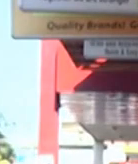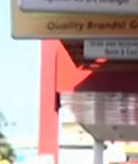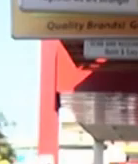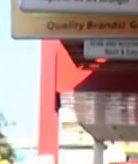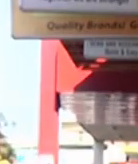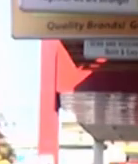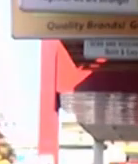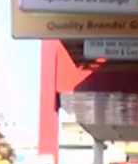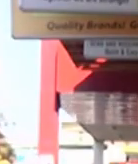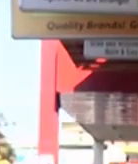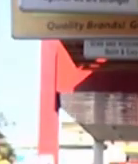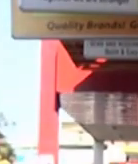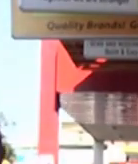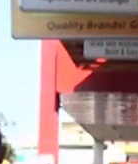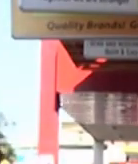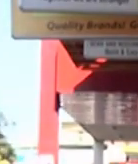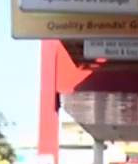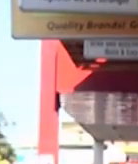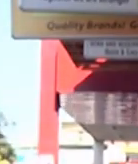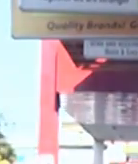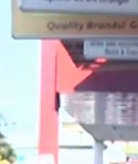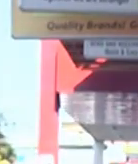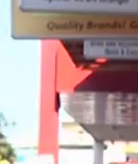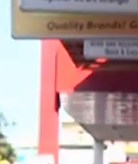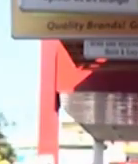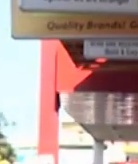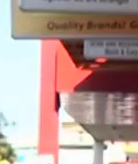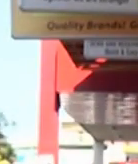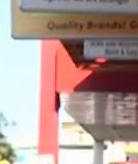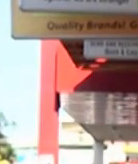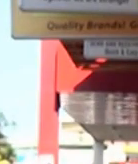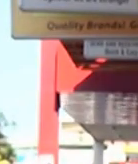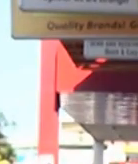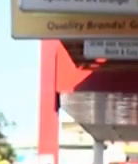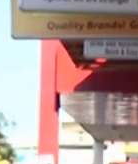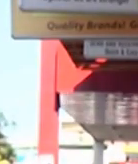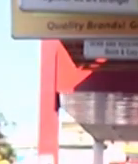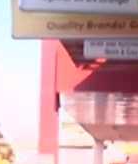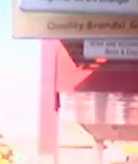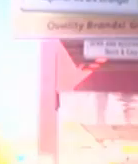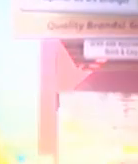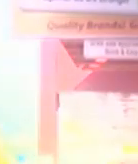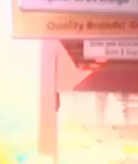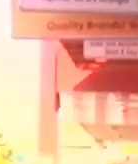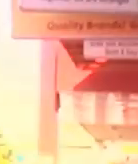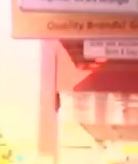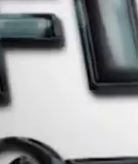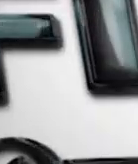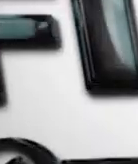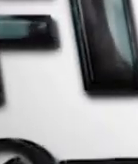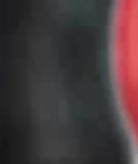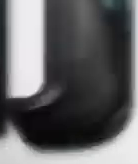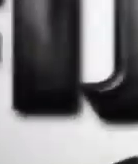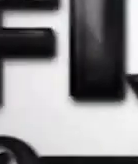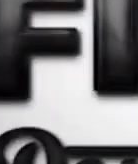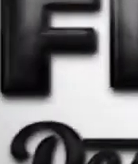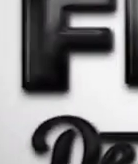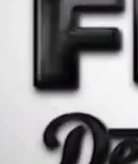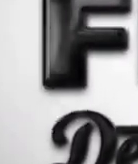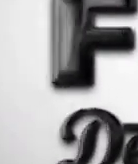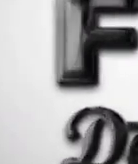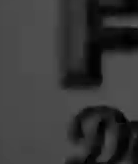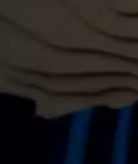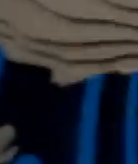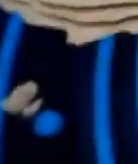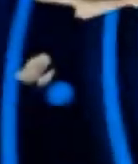भाई तो दिल्ली में रहता हूँ और रेडियो फीजी बहुत रेडियो फीजी रोज सुनता हूँ रेडियो फीजी 2